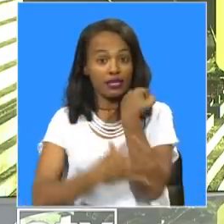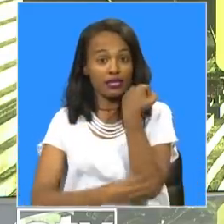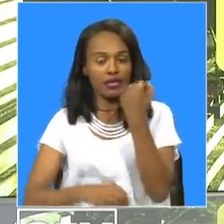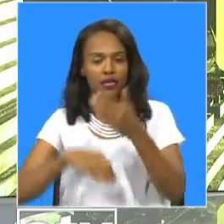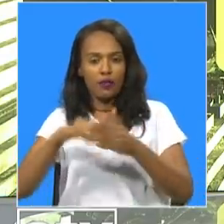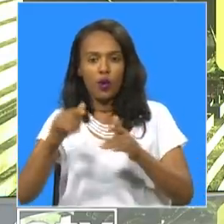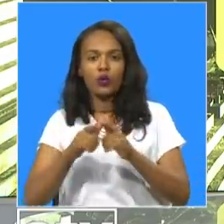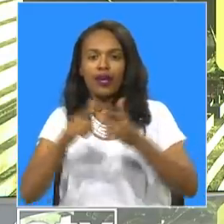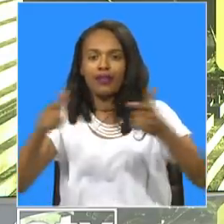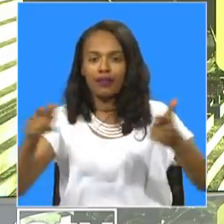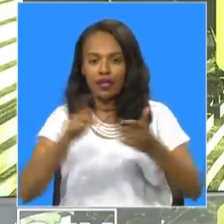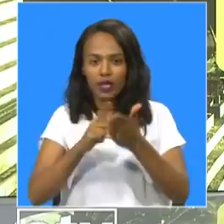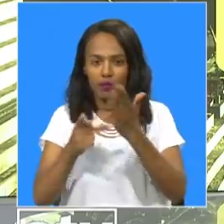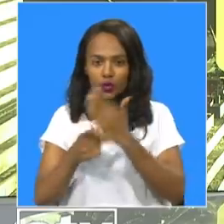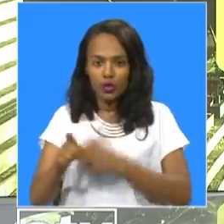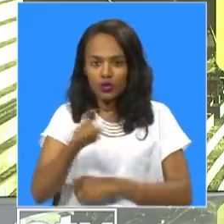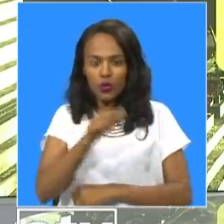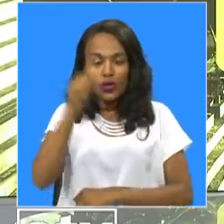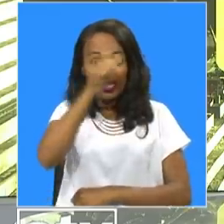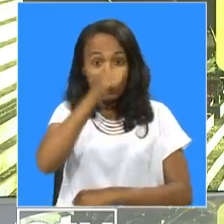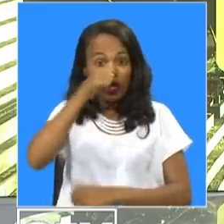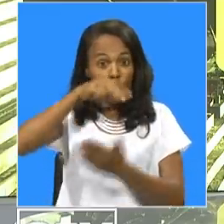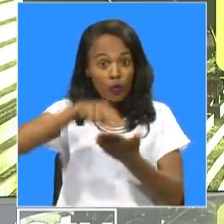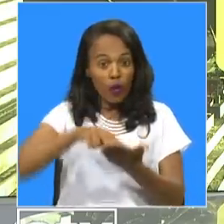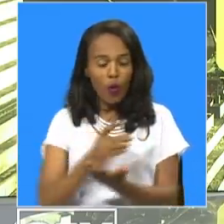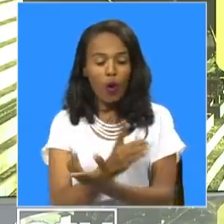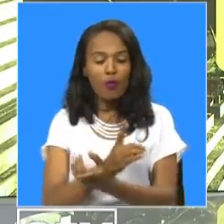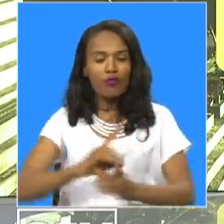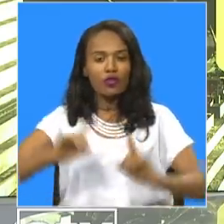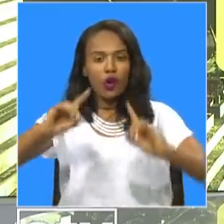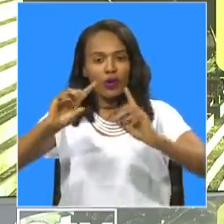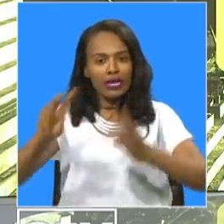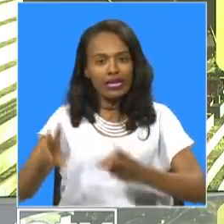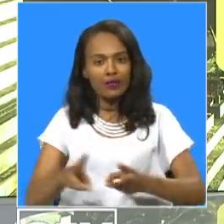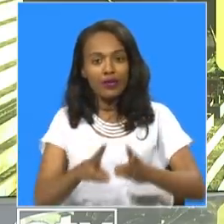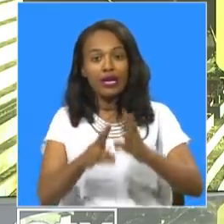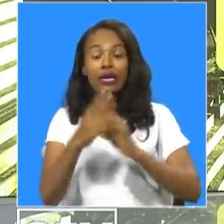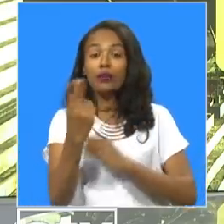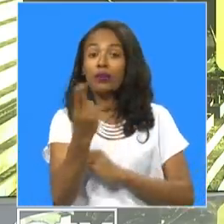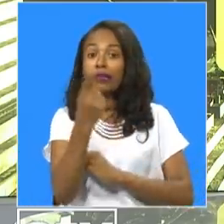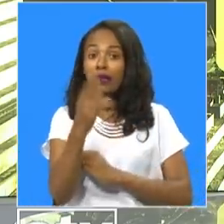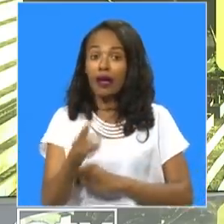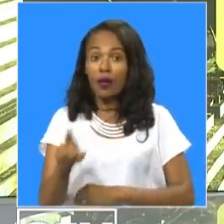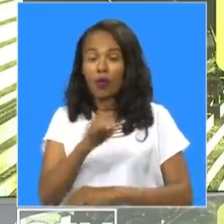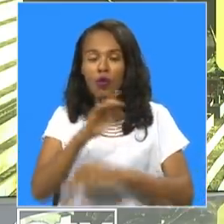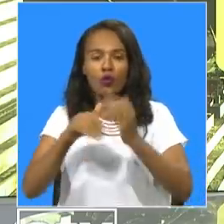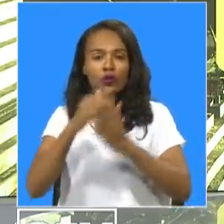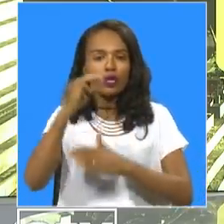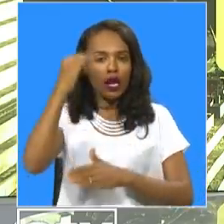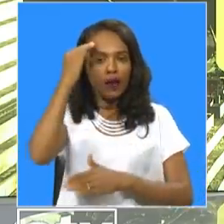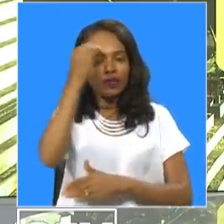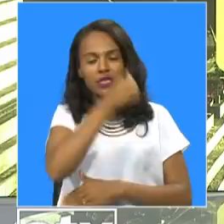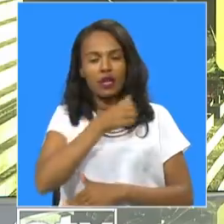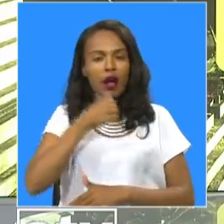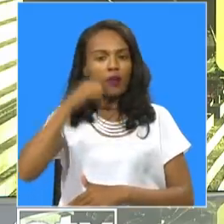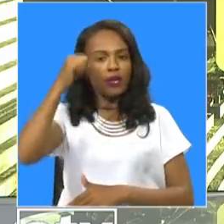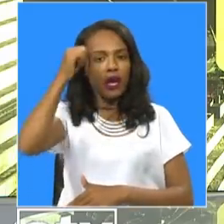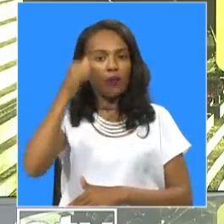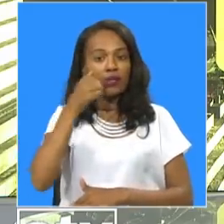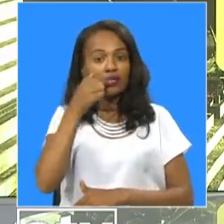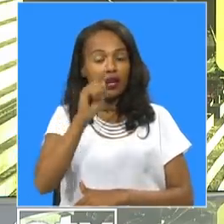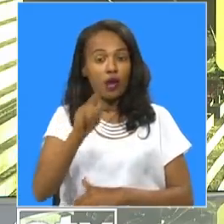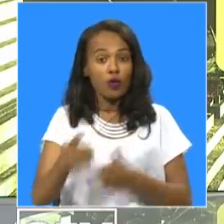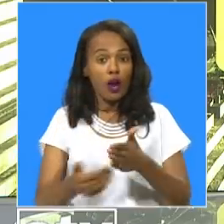የሚያወጣ ትልቅ ፕሮጀክት በመሆኑ የኢትዮጵያ አቋም በፍትሐዊነት መንገድ መጠቀም መሆኑን ጠቅላይ ሚኒስትር አብይ አህመድ